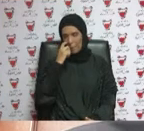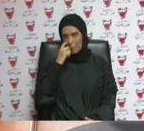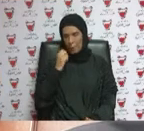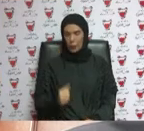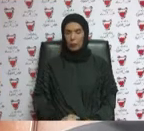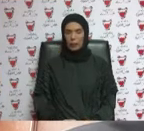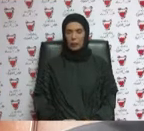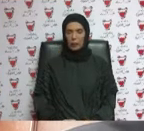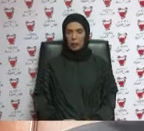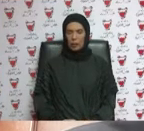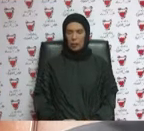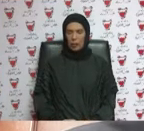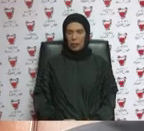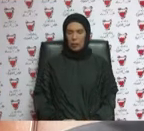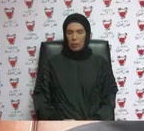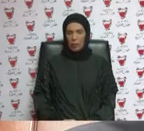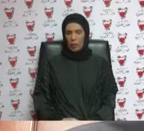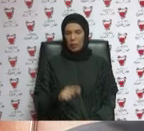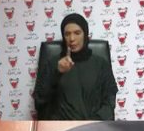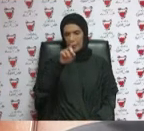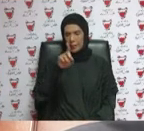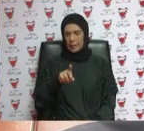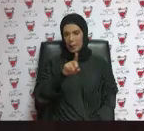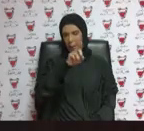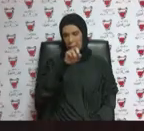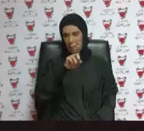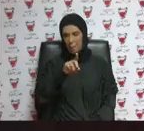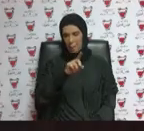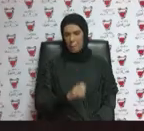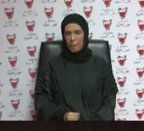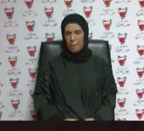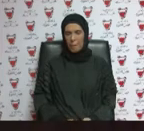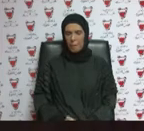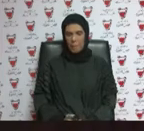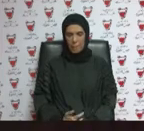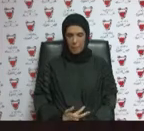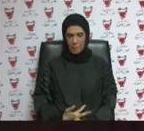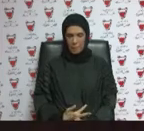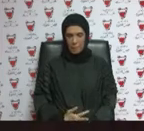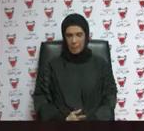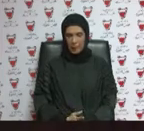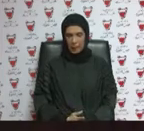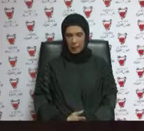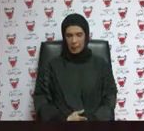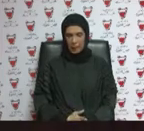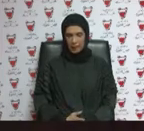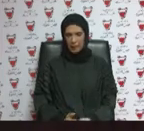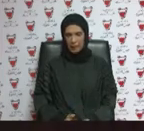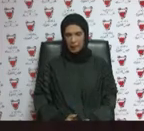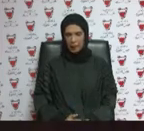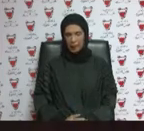الرئيس، لدي فقط بعض الأسئلة، أيضا أستغل وجود معالي وزير المالية وأوجه له